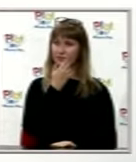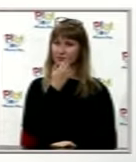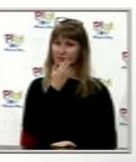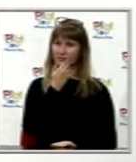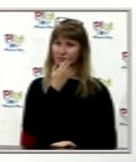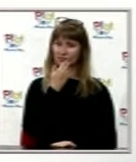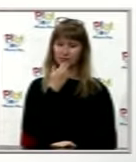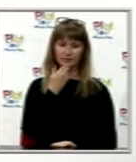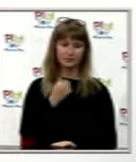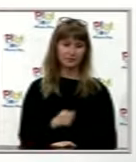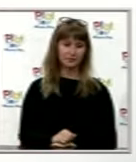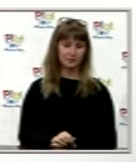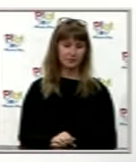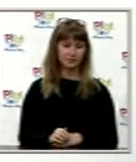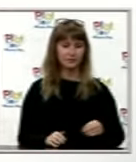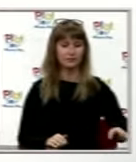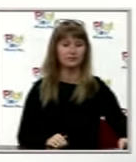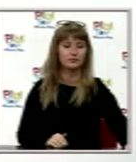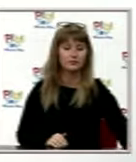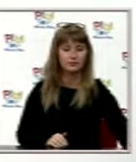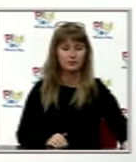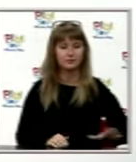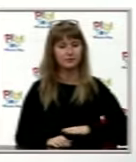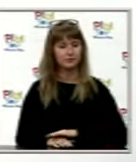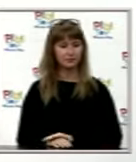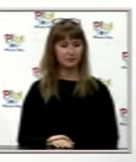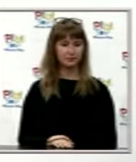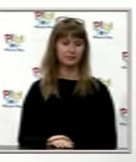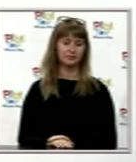zresztą liczymy na to, że komisja rewizyjna, ten zespół, który